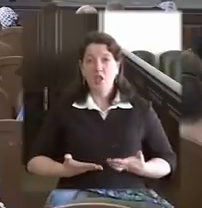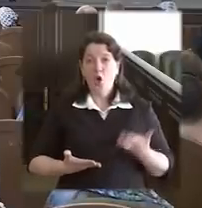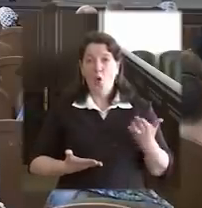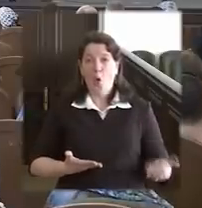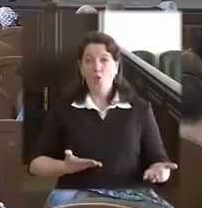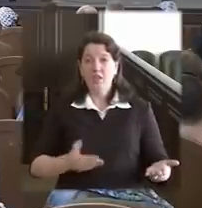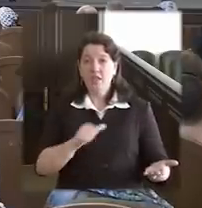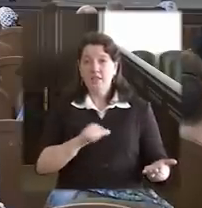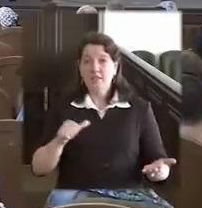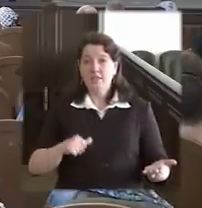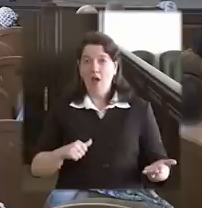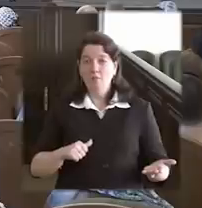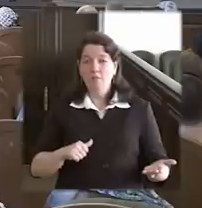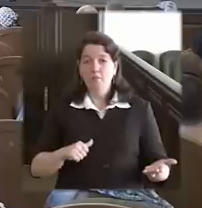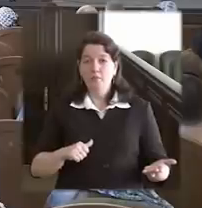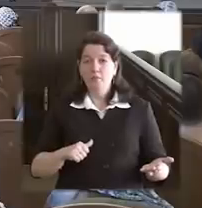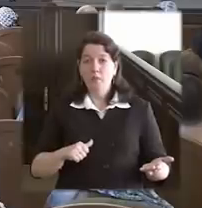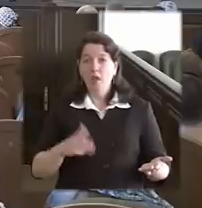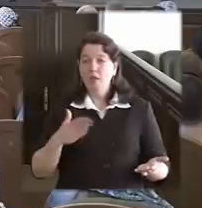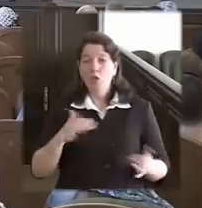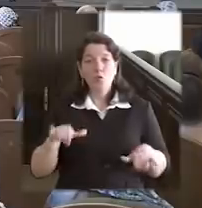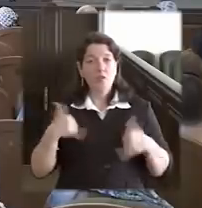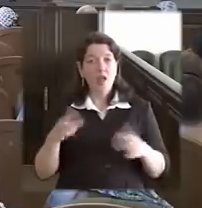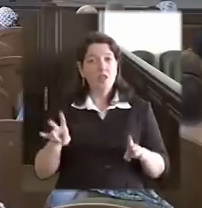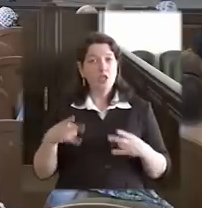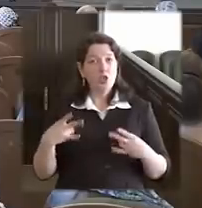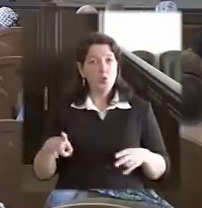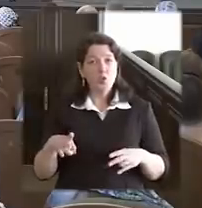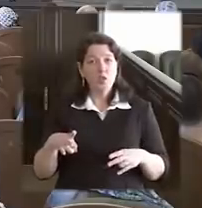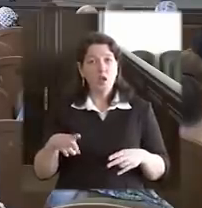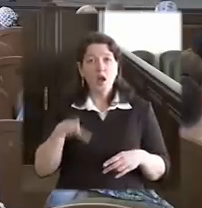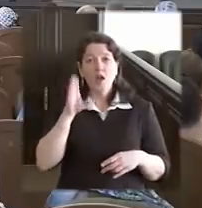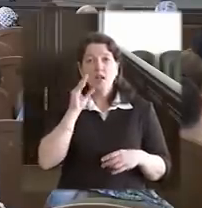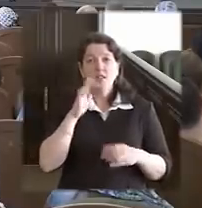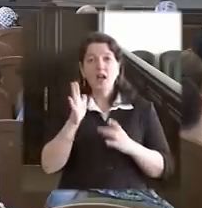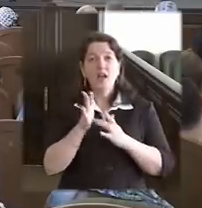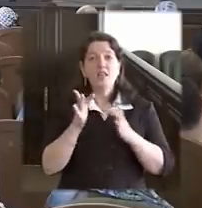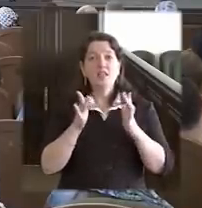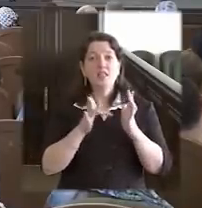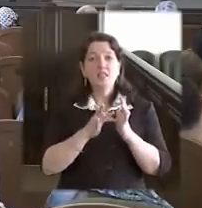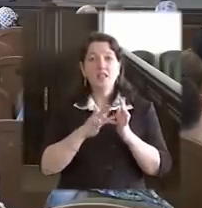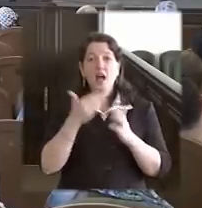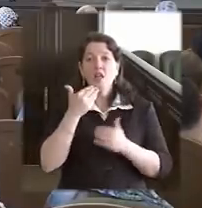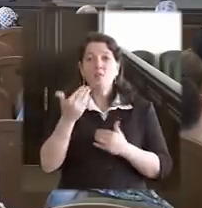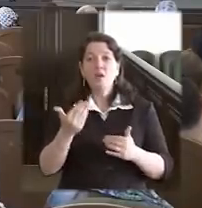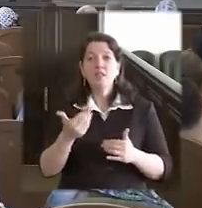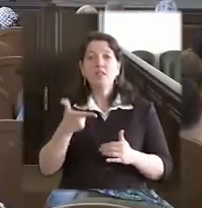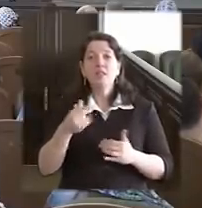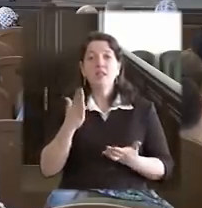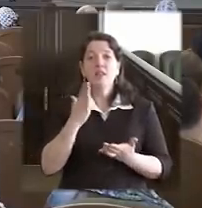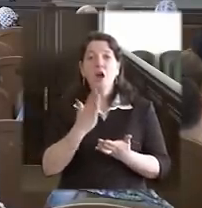И не приходится удивляться, когда Христа спросили о Царстве Божьем, он сказал: «Царство Божие внутри